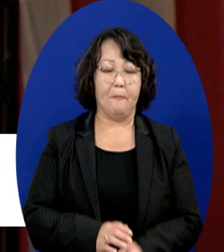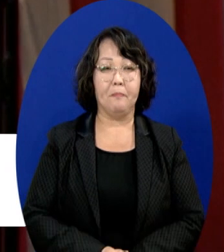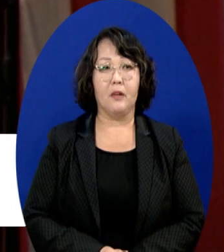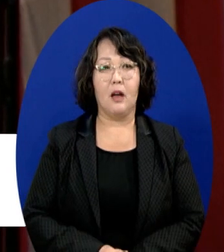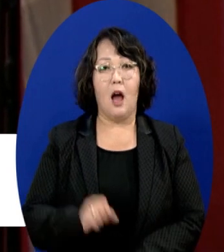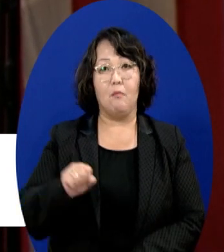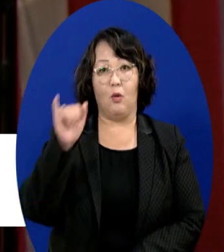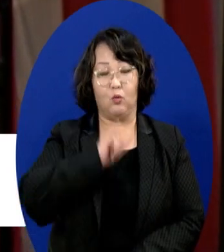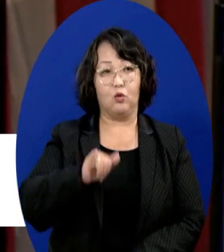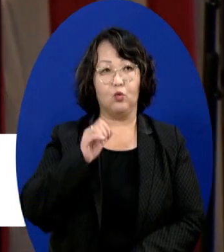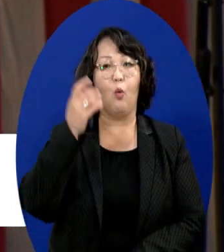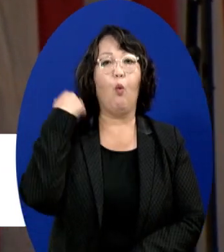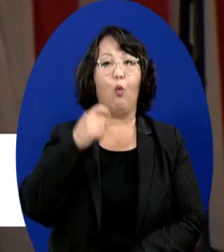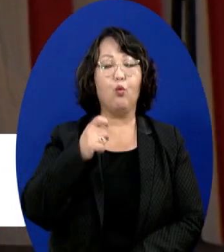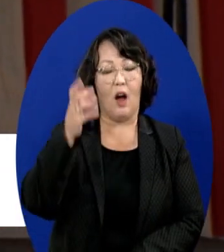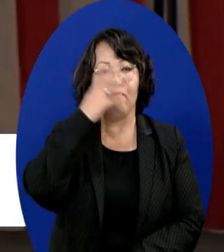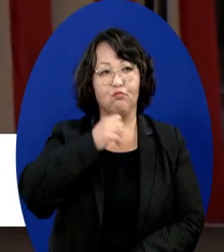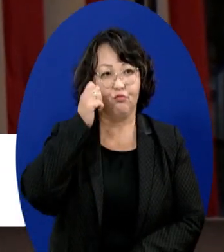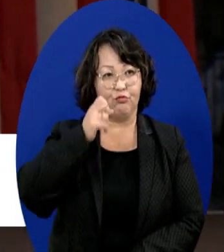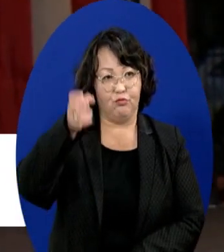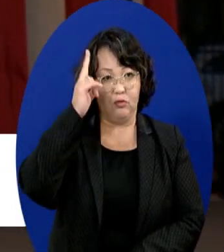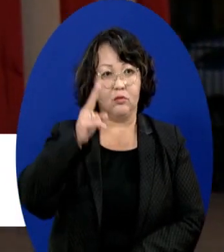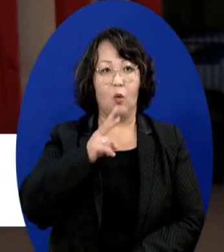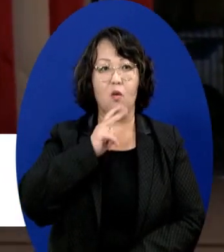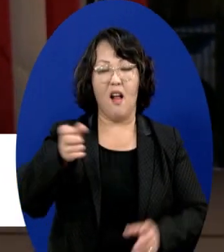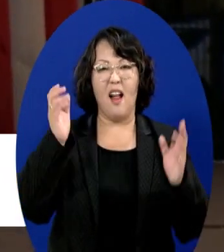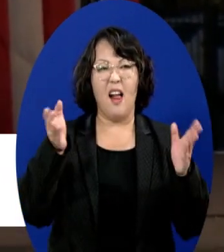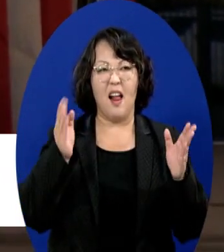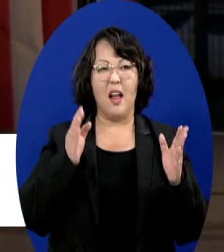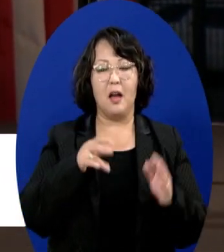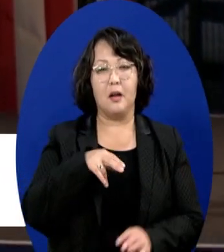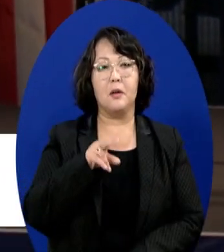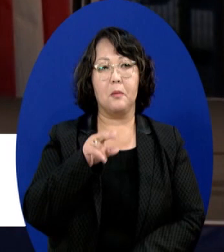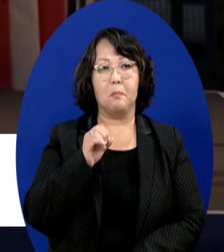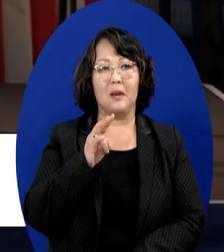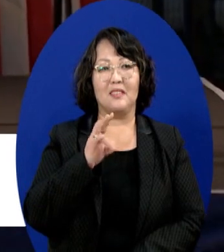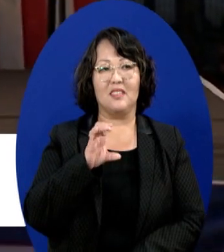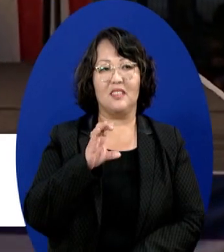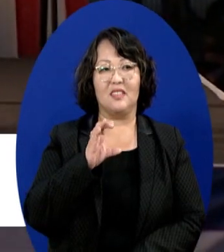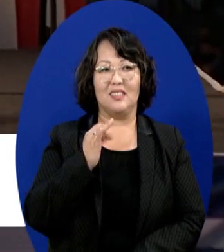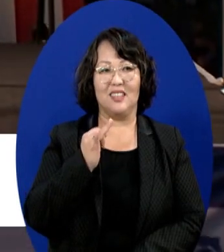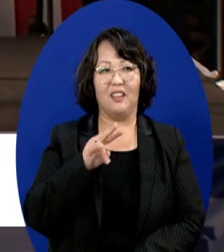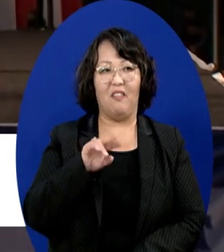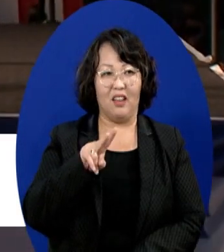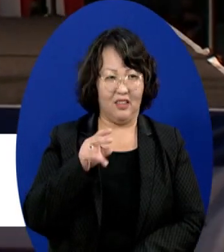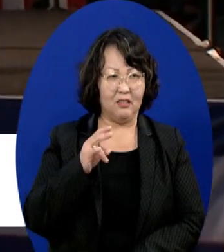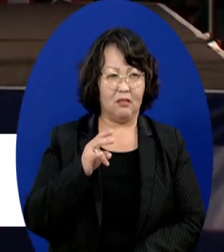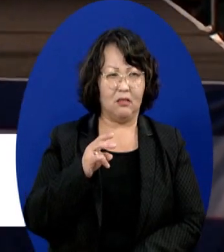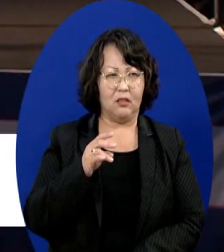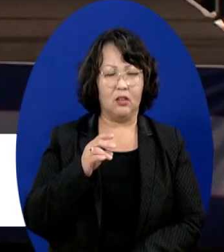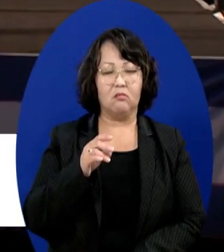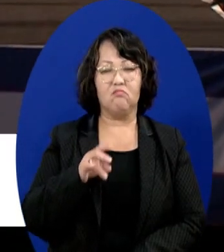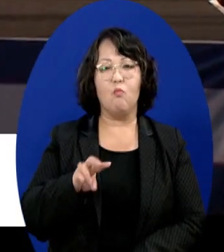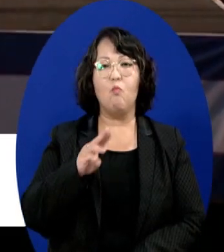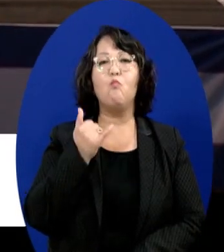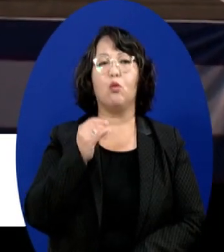Америкийн экс ерөнхийлөгч Пенсильвани мужид ийм хүүг хэлснэнд ихээх учиртай энэ жилийн сонгуулийн үр дүнд хамгийн их нөлөөг үзүүлэх мужуудын нэг